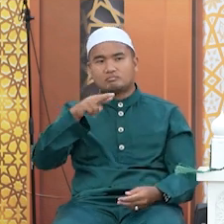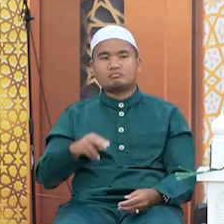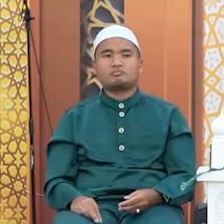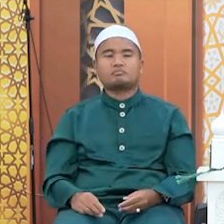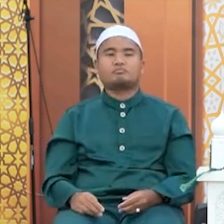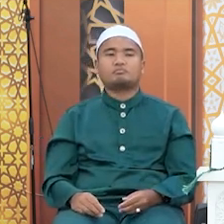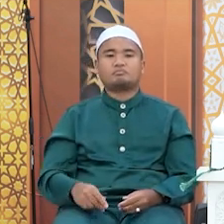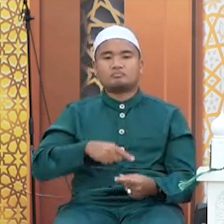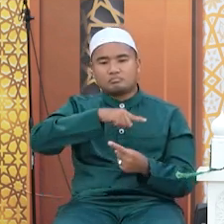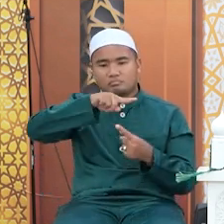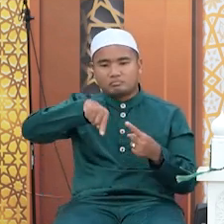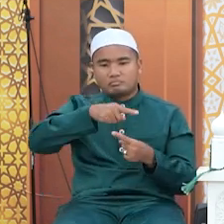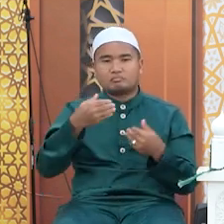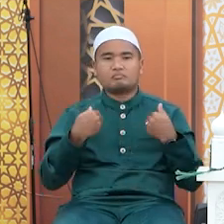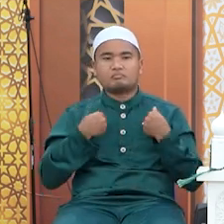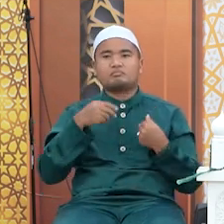Bila mana tawanan?